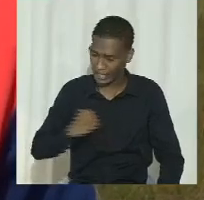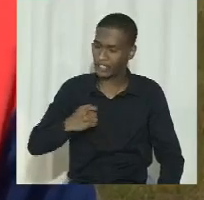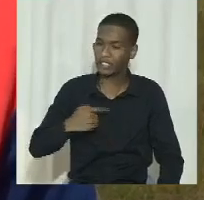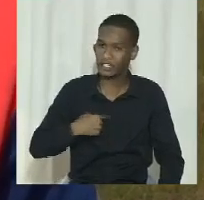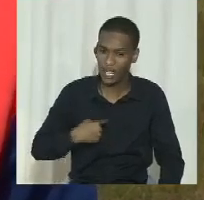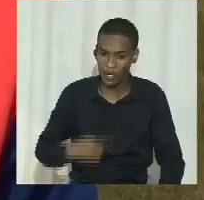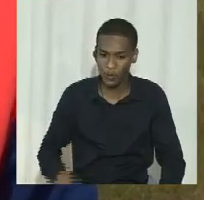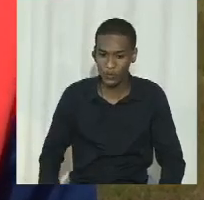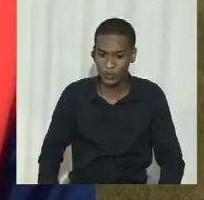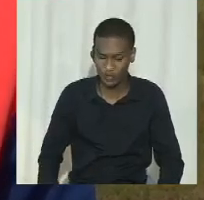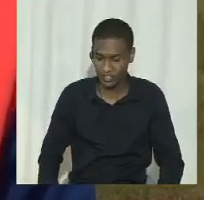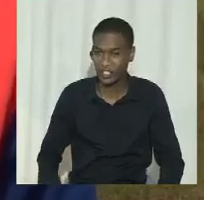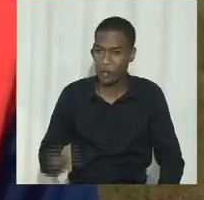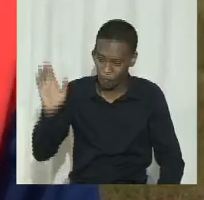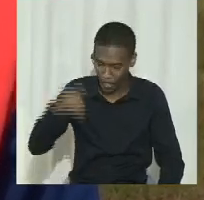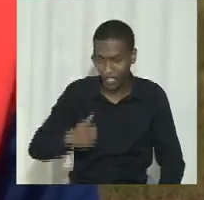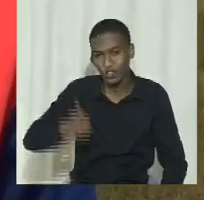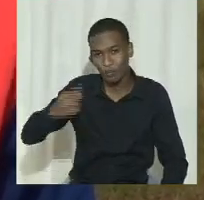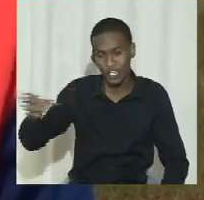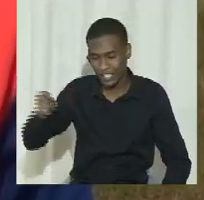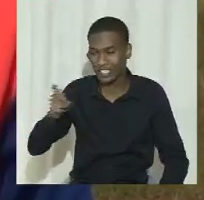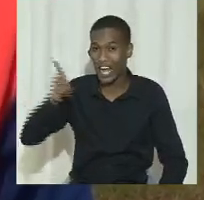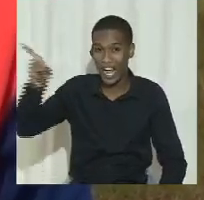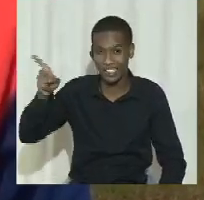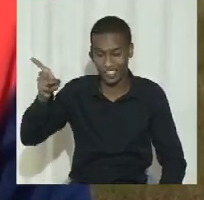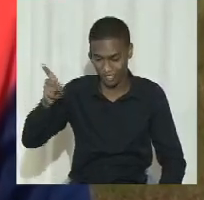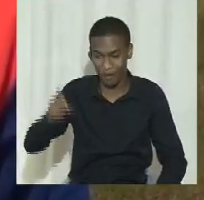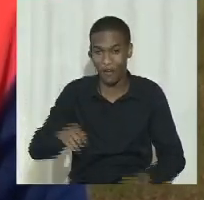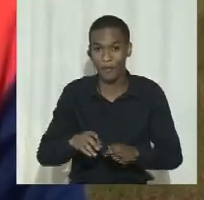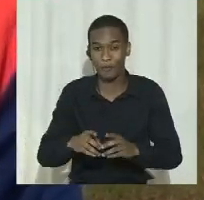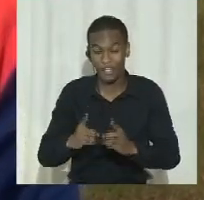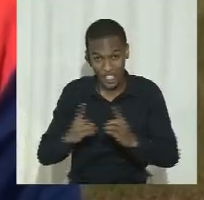andraikitra tany amin'ny région niantso ny chef district